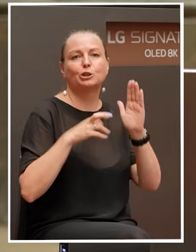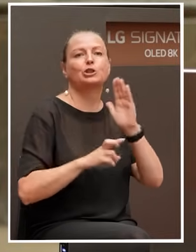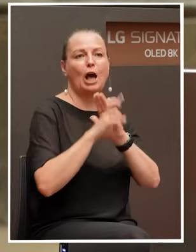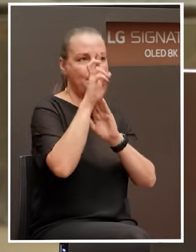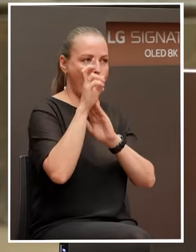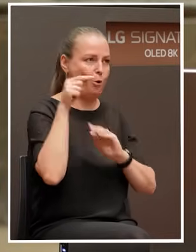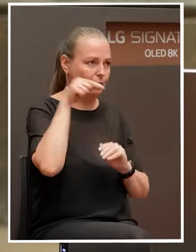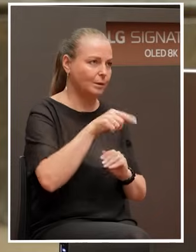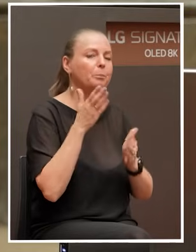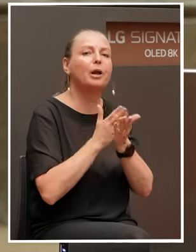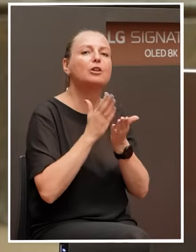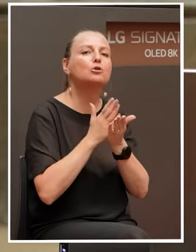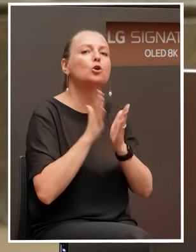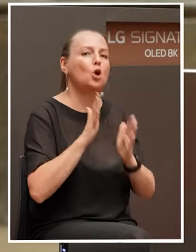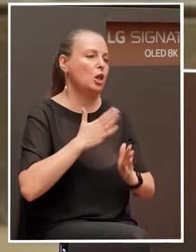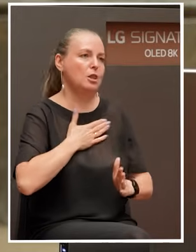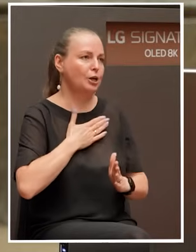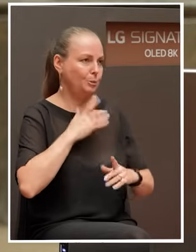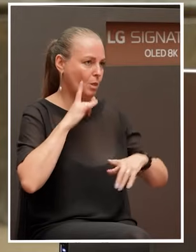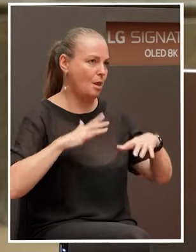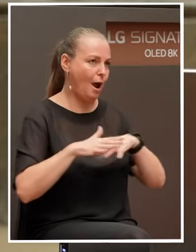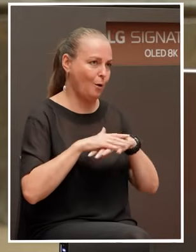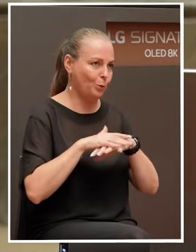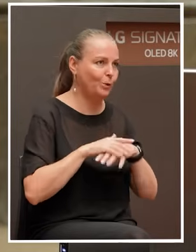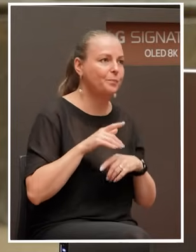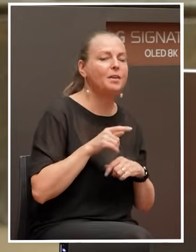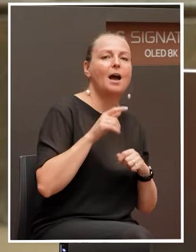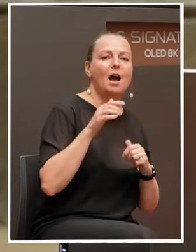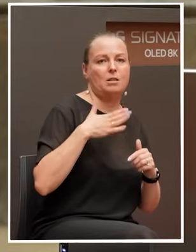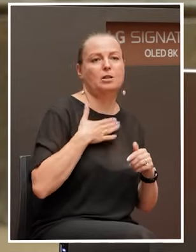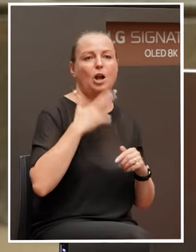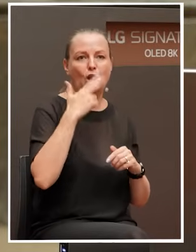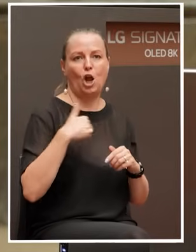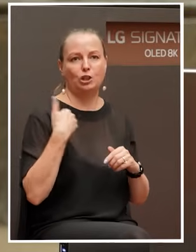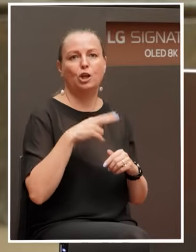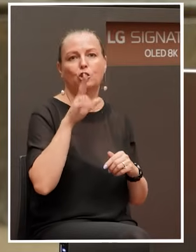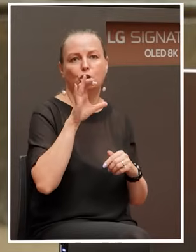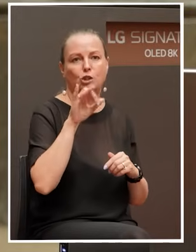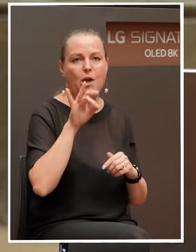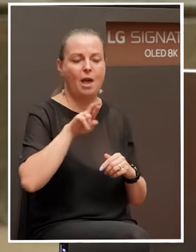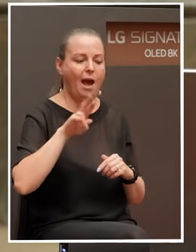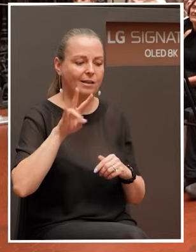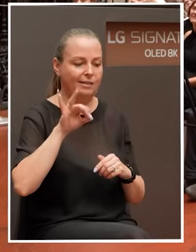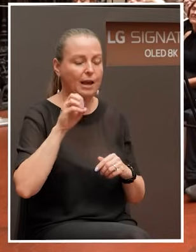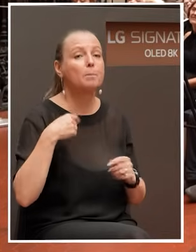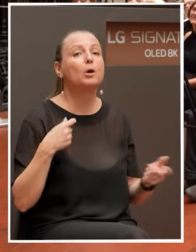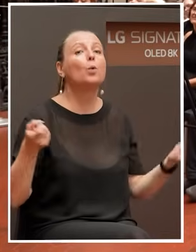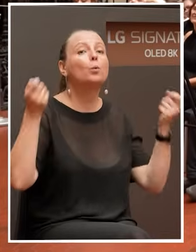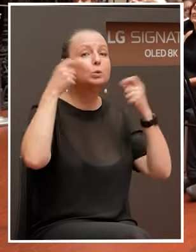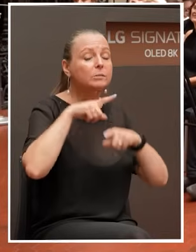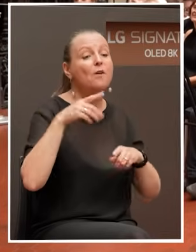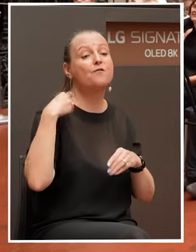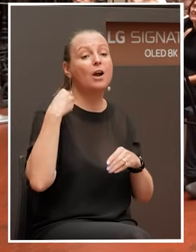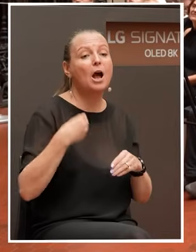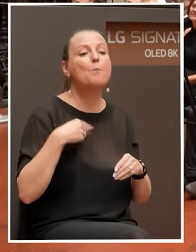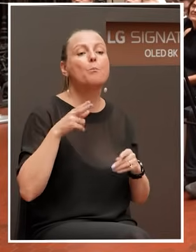плоть, сами не принадлежат исключительно нашему народу. Они общее достояние католической Европы. Однако мы узнаем Францию по ее стремлению к